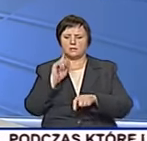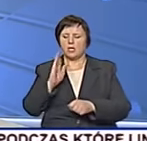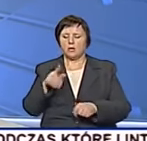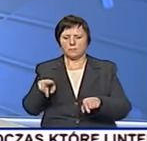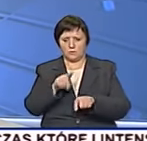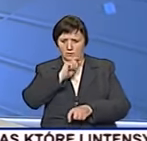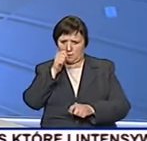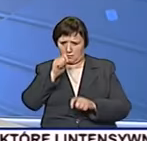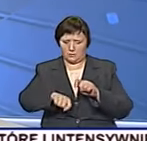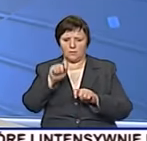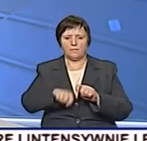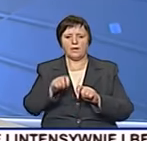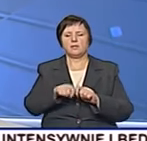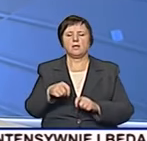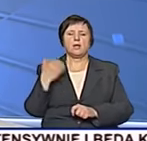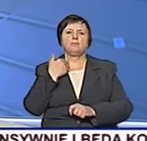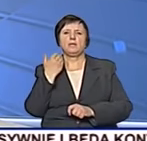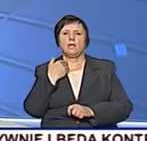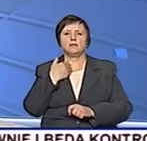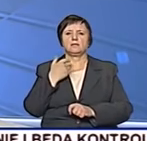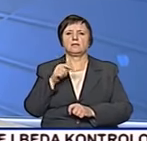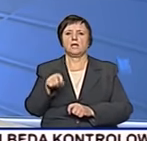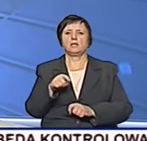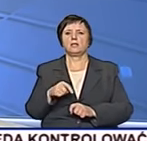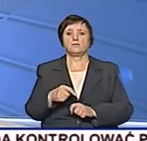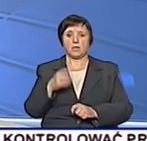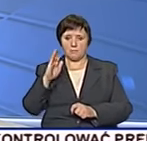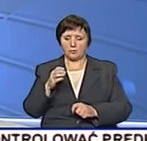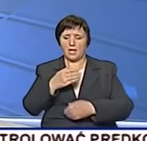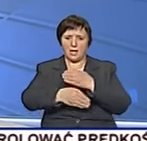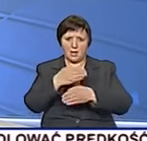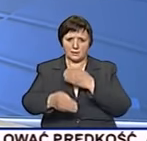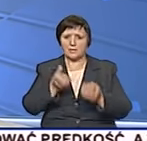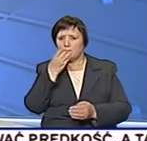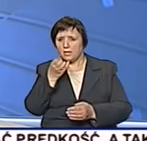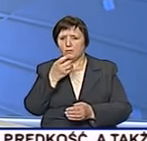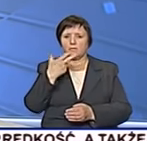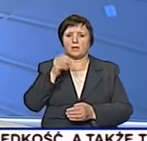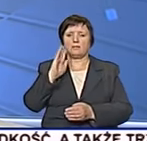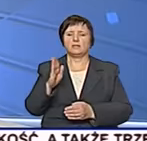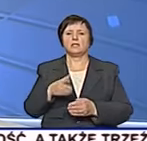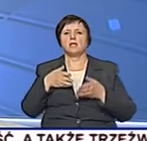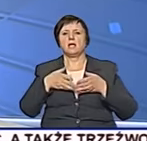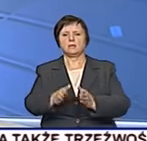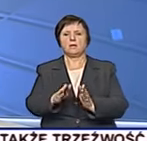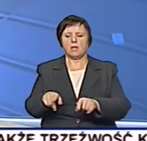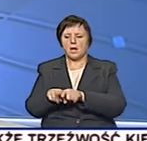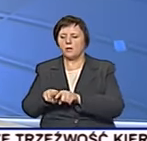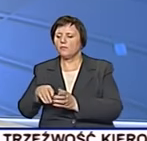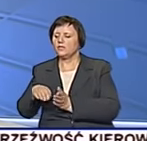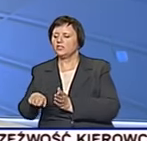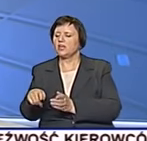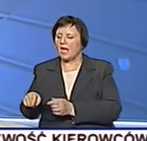pijanym kierowcom. Akcję majówka funkcjonariusze zaczynają jednak nietypowo, nie na drogach, ale na chodnikach, gdzie chodzą piesi.